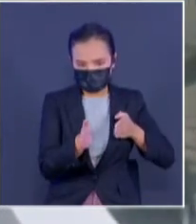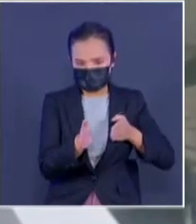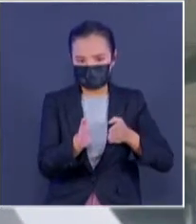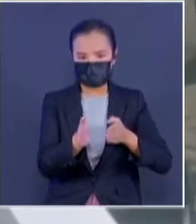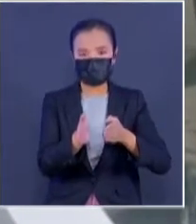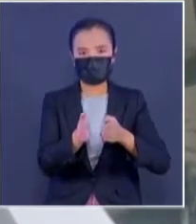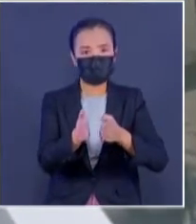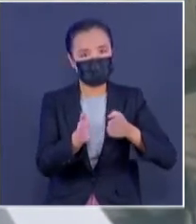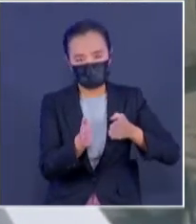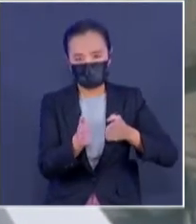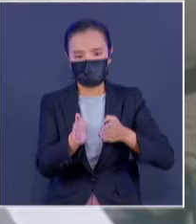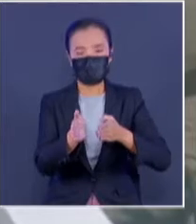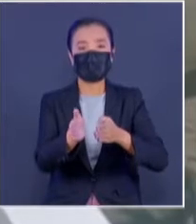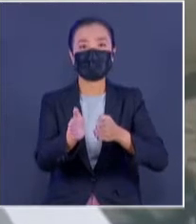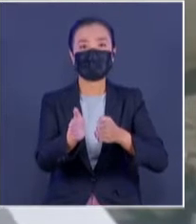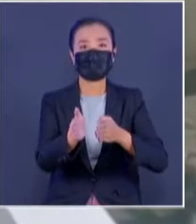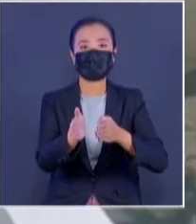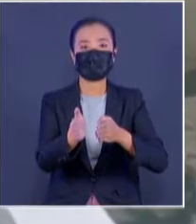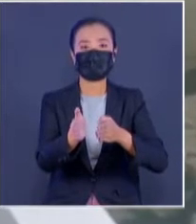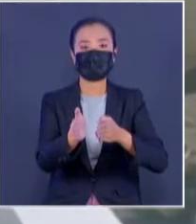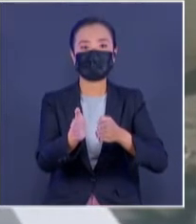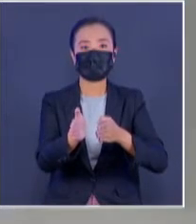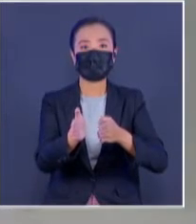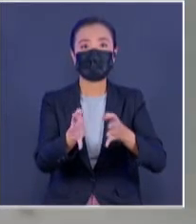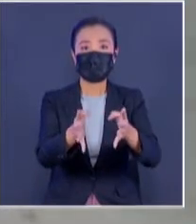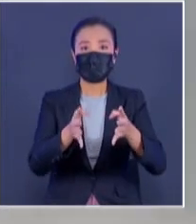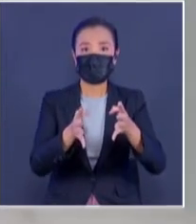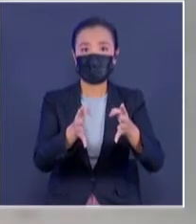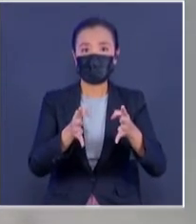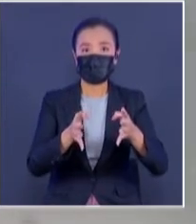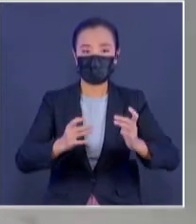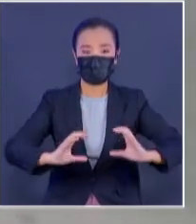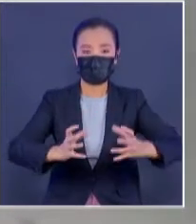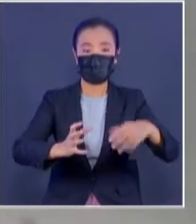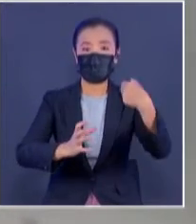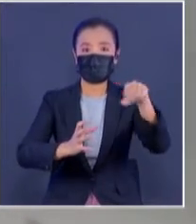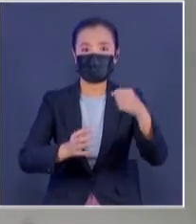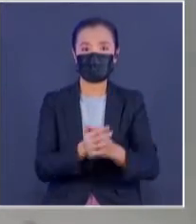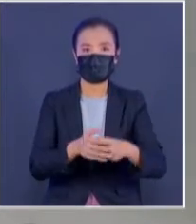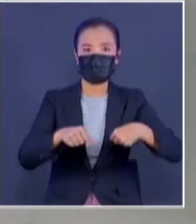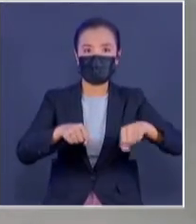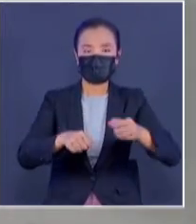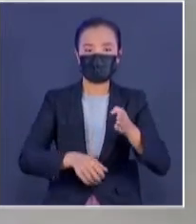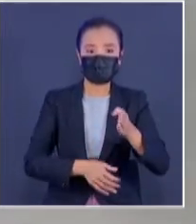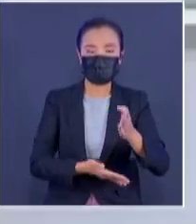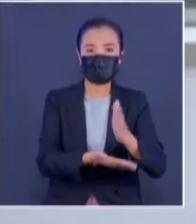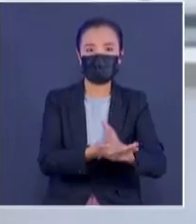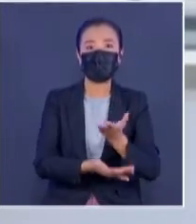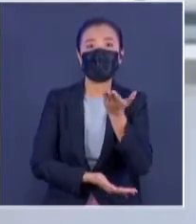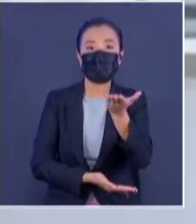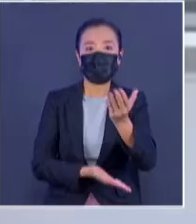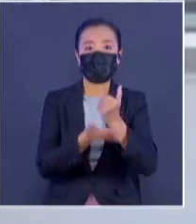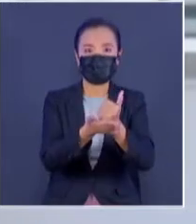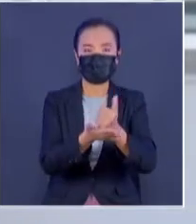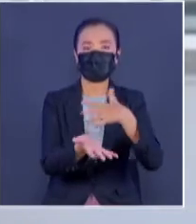ธอก็พยายามขี่มอเตอร์ไซค์หนีจังหวะนั้น10ล้อผ่านมาพอดีครับเธอก็เลยจอดรถแล้วก็ขอความช่วยเหลือจาก10ล้อล